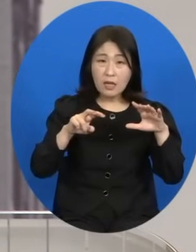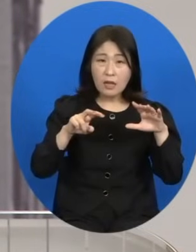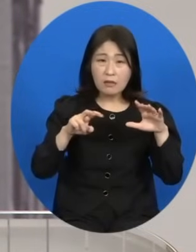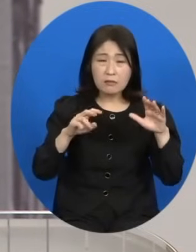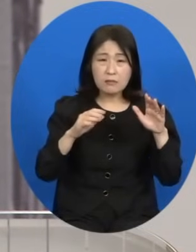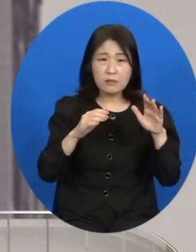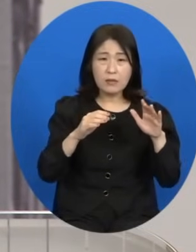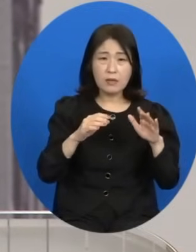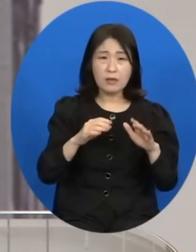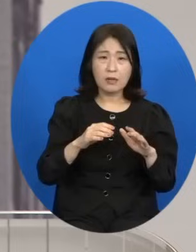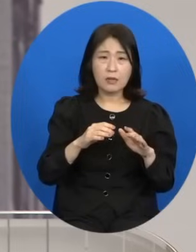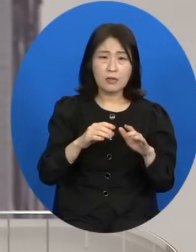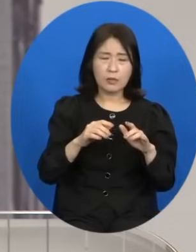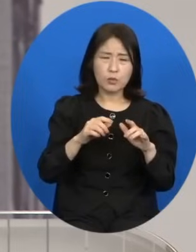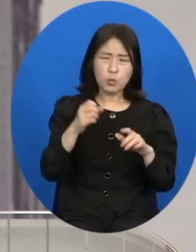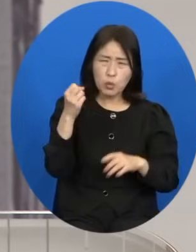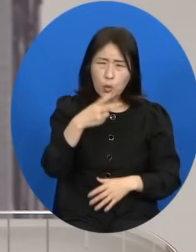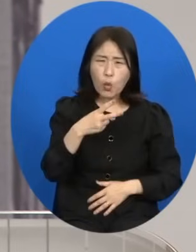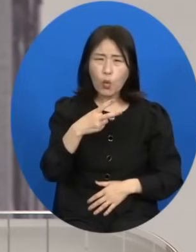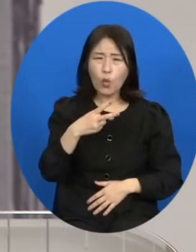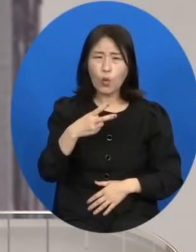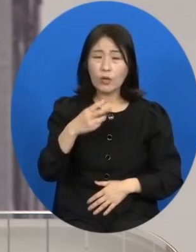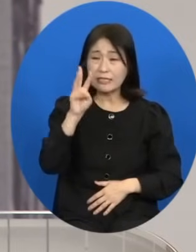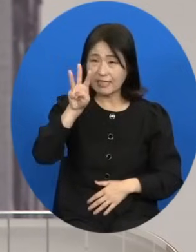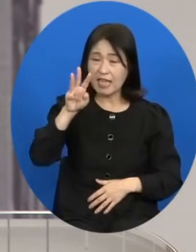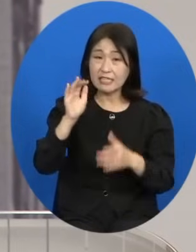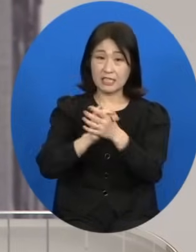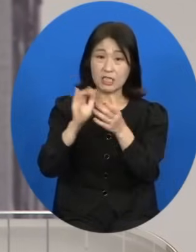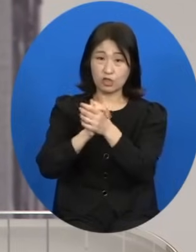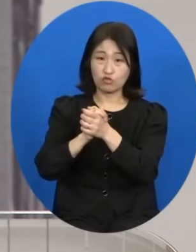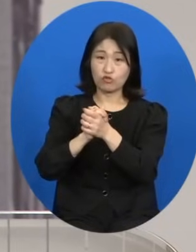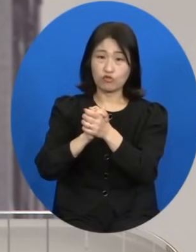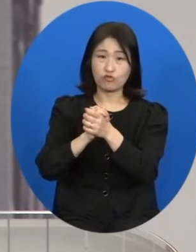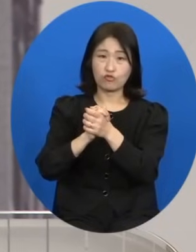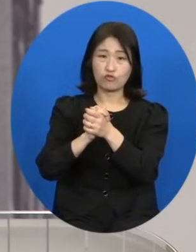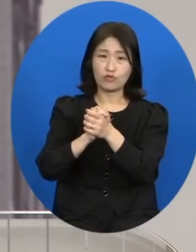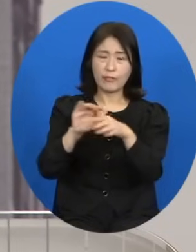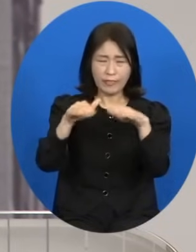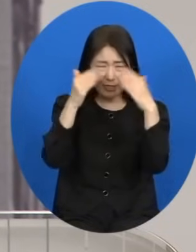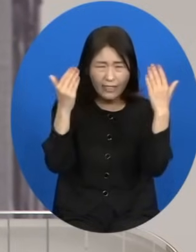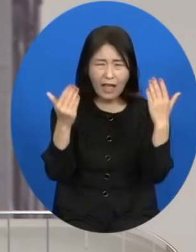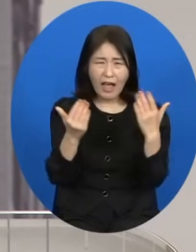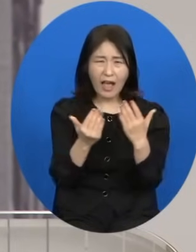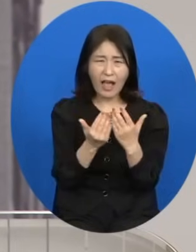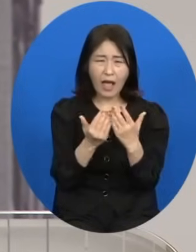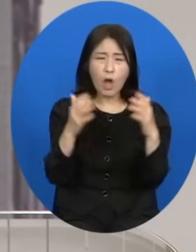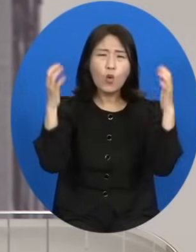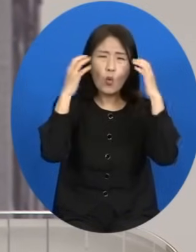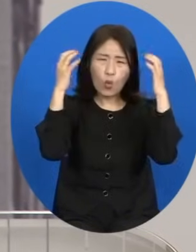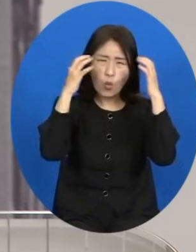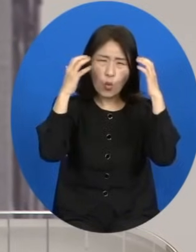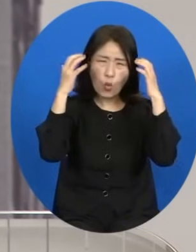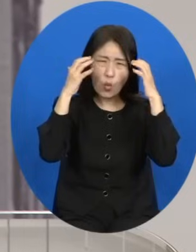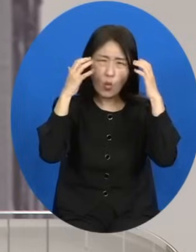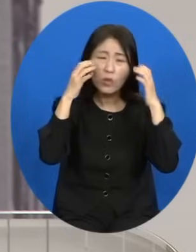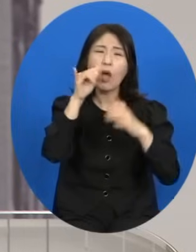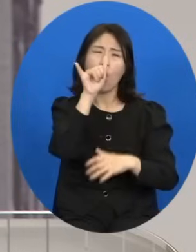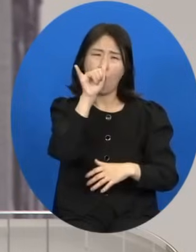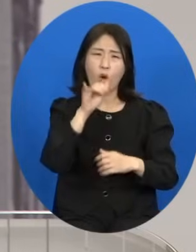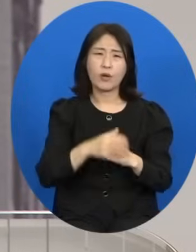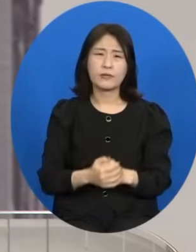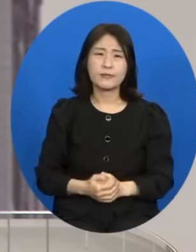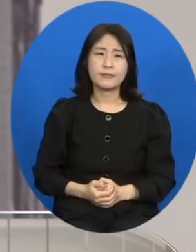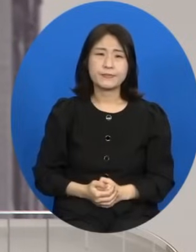친구들 사드 상 아에게 어 속 있었어요 나중에 등장하지 않는 걸로 봐서